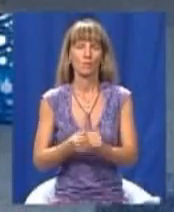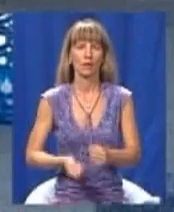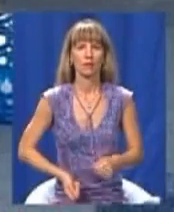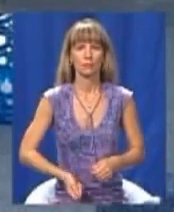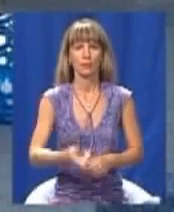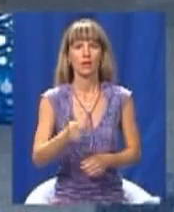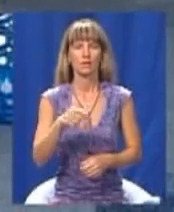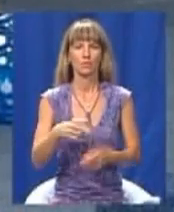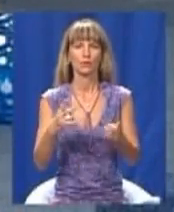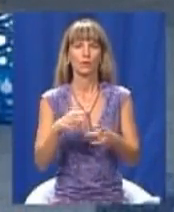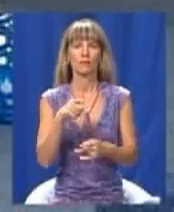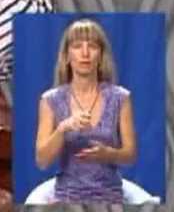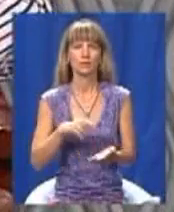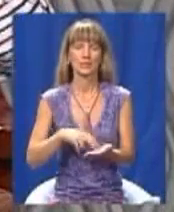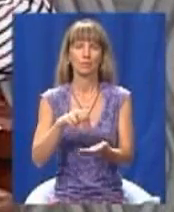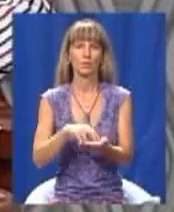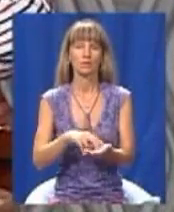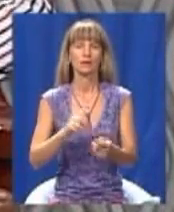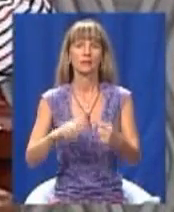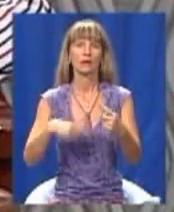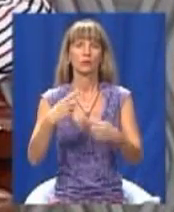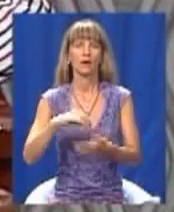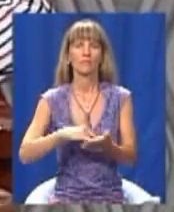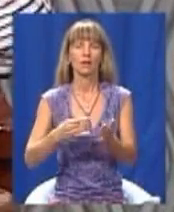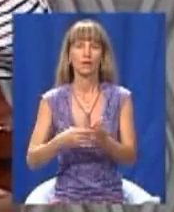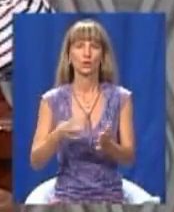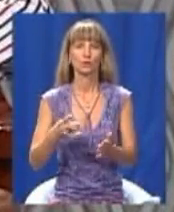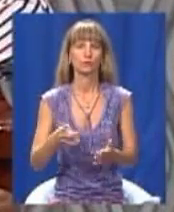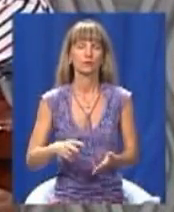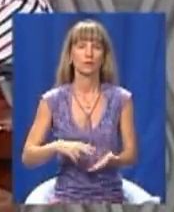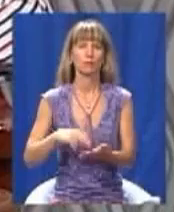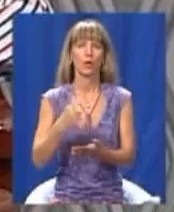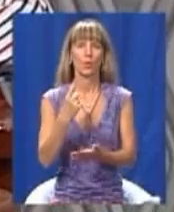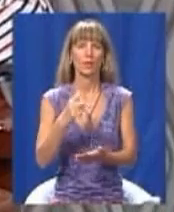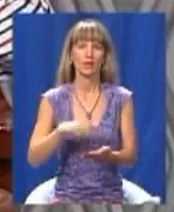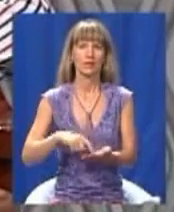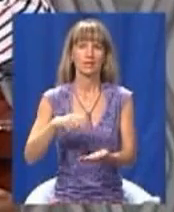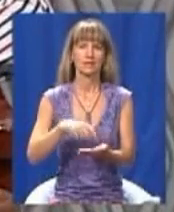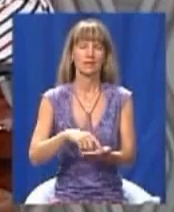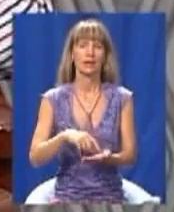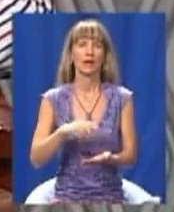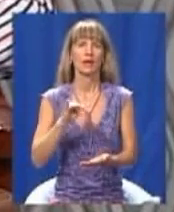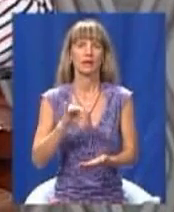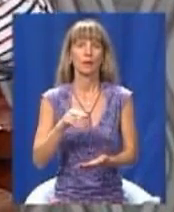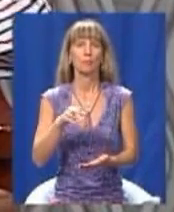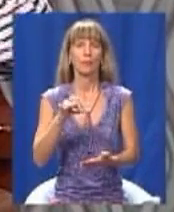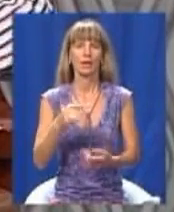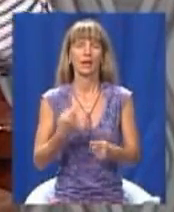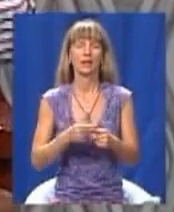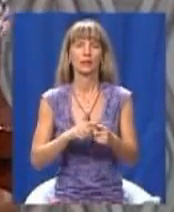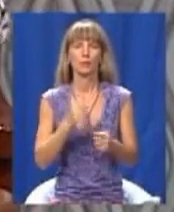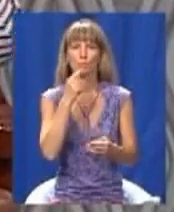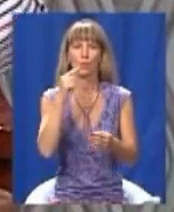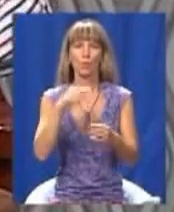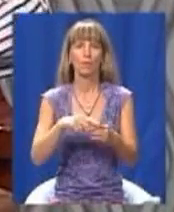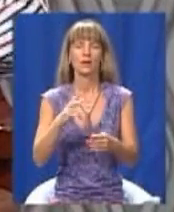долетить, там потрібно вам стрибати. В наступний квадрат потрібно стрибати на одній нозі, якщо ви стрибаєте, і при цьому всьому не от потрапити на